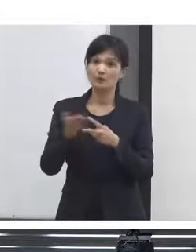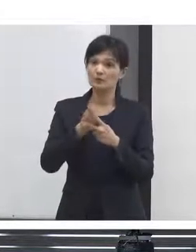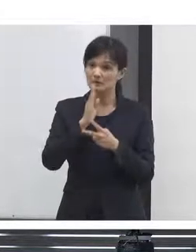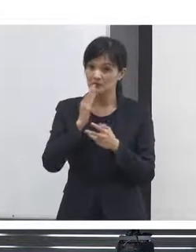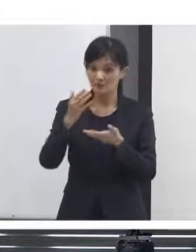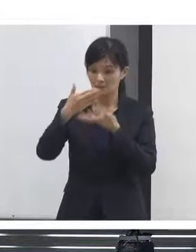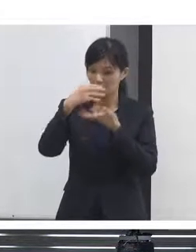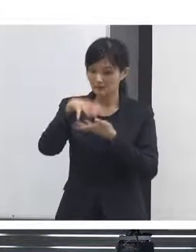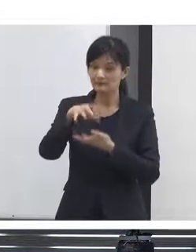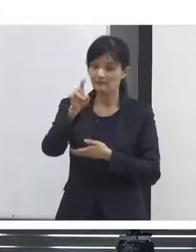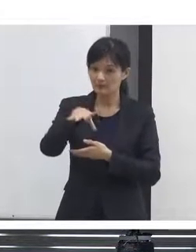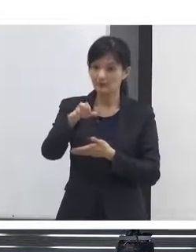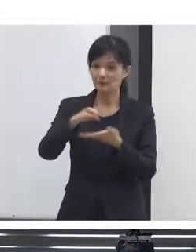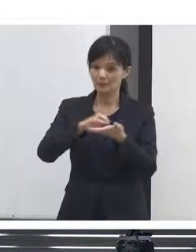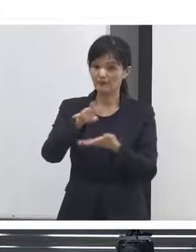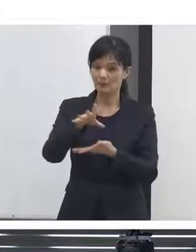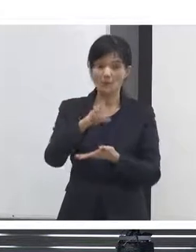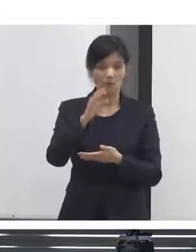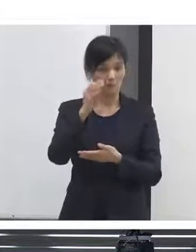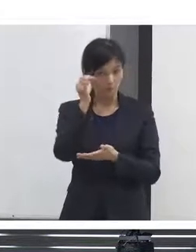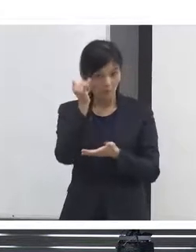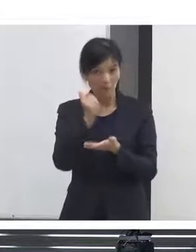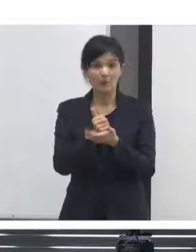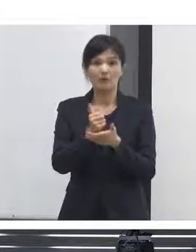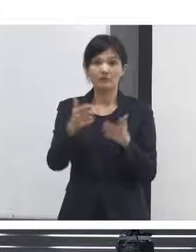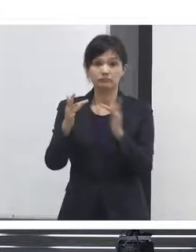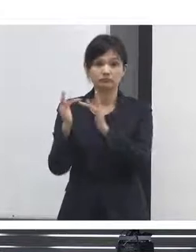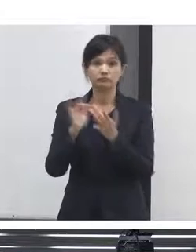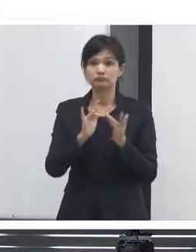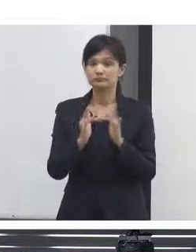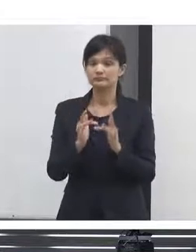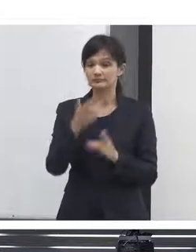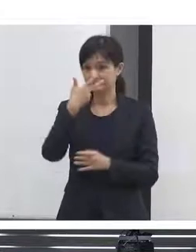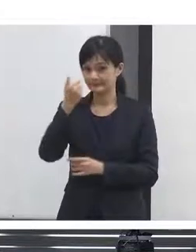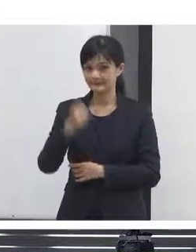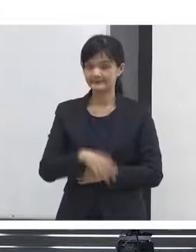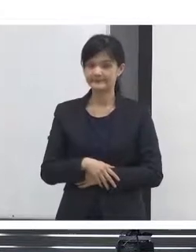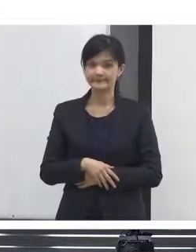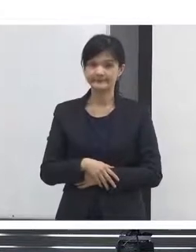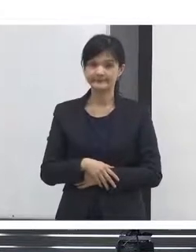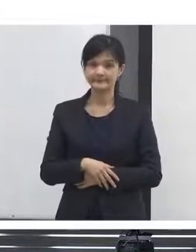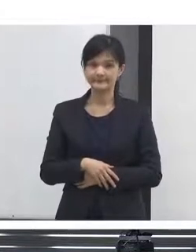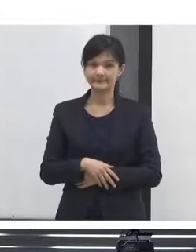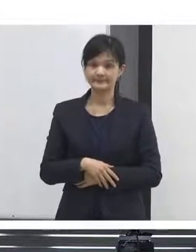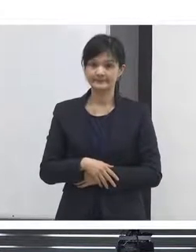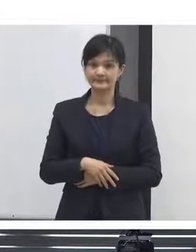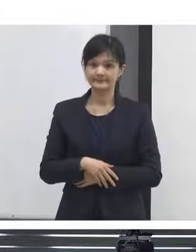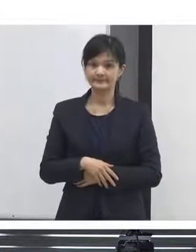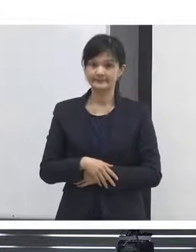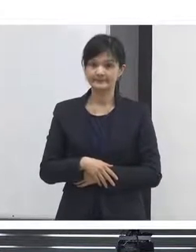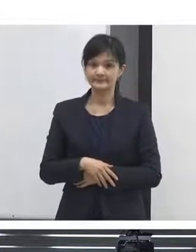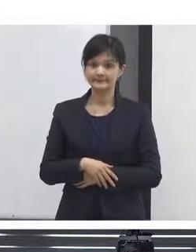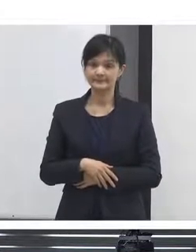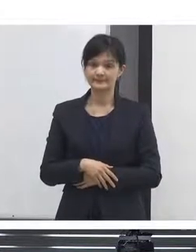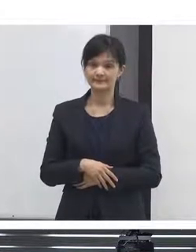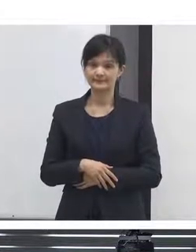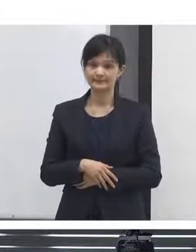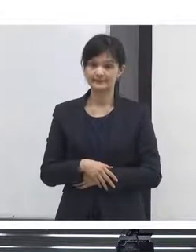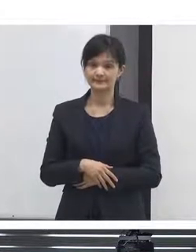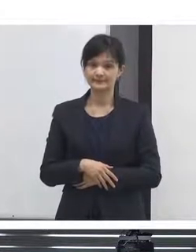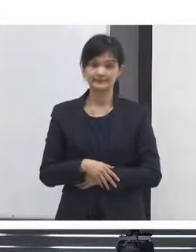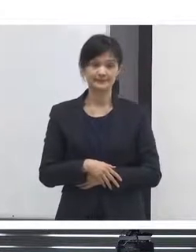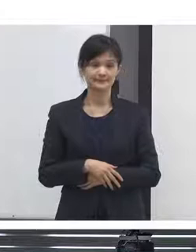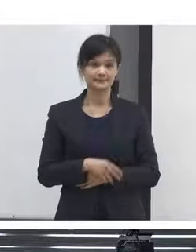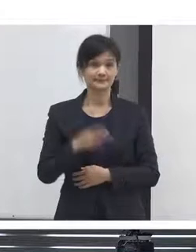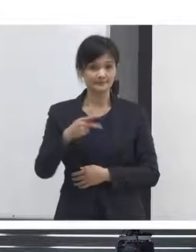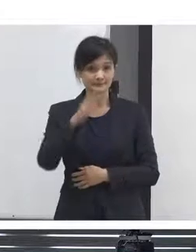卖、哦、那同样的方式，日文其实也是很类似的方式、哦、好，那这样的方式呢，除了这种产品查到这